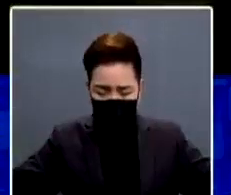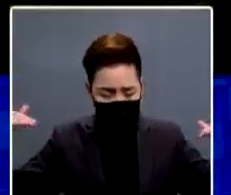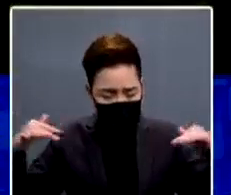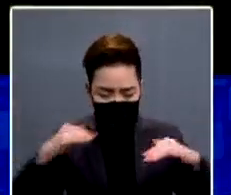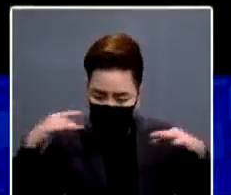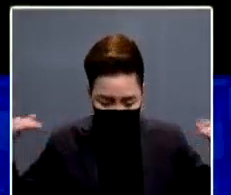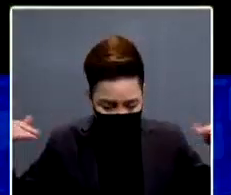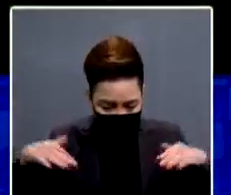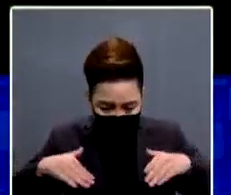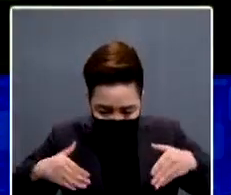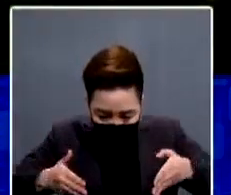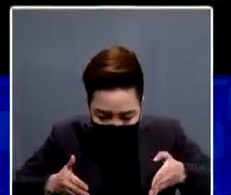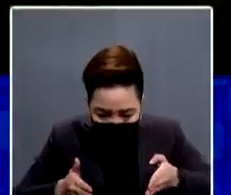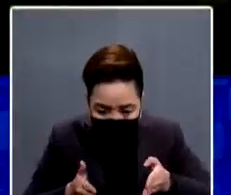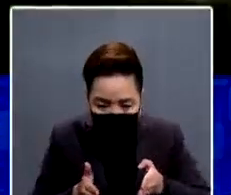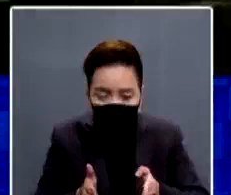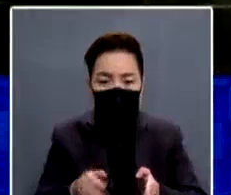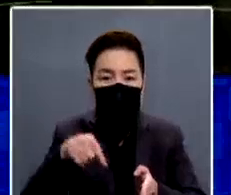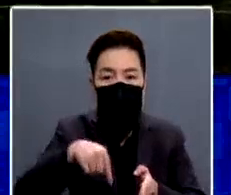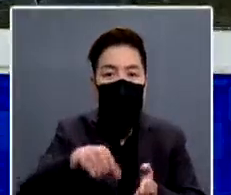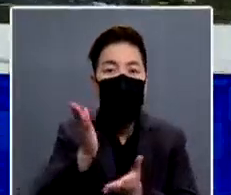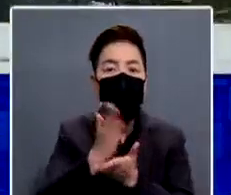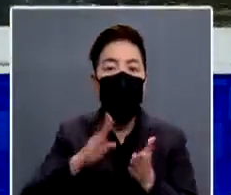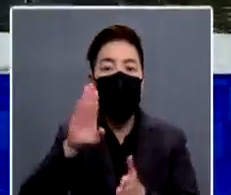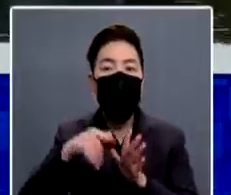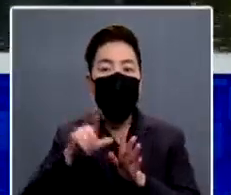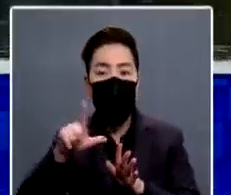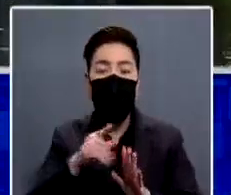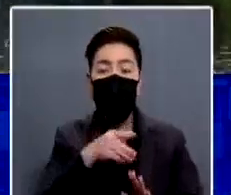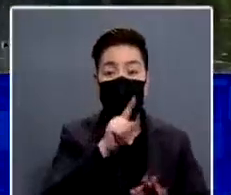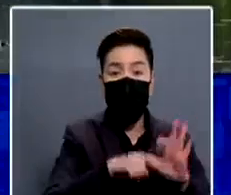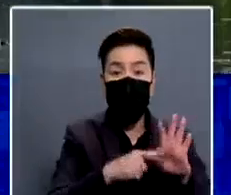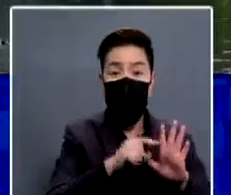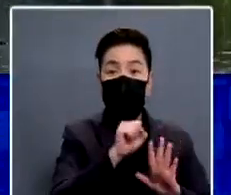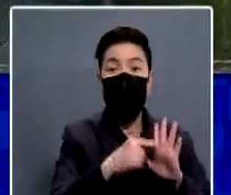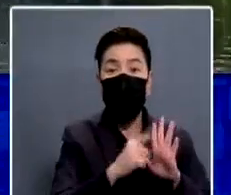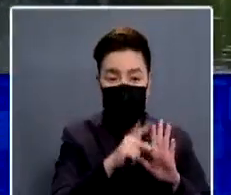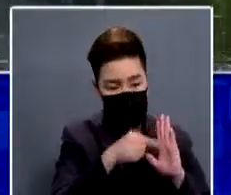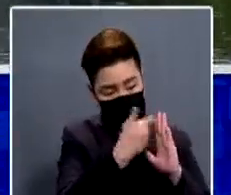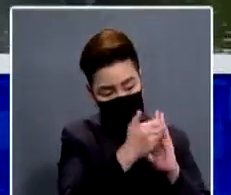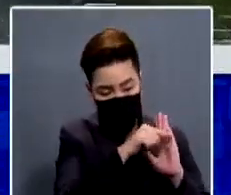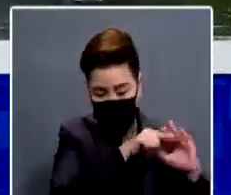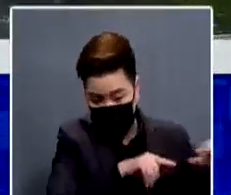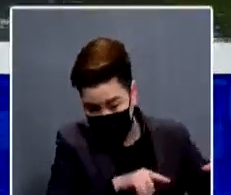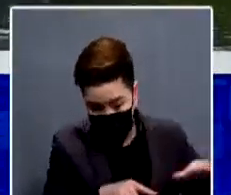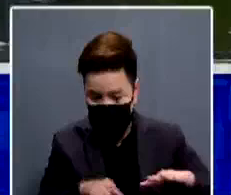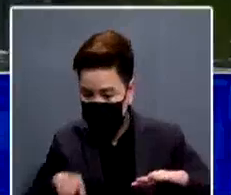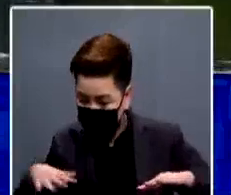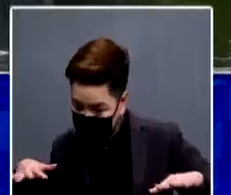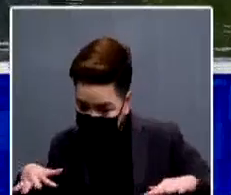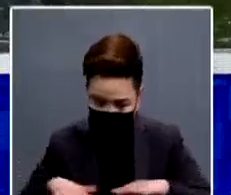คุณผู้ชมแล้วก็จะเป็นเหมือนคลองขวดนะคะตรงนั้นนะคะน้ำจากป่าสักก็จะมารวมที่นี่ด้วยเพราะฉะนั้นตรงนี้เนี่ยปริมาณน้ำเนี่ยมัน